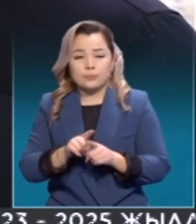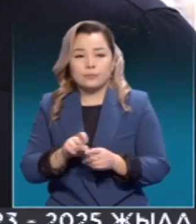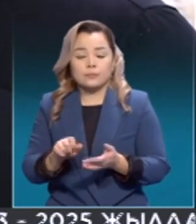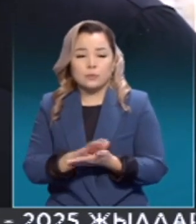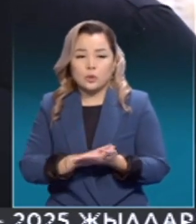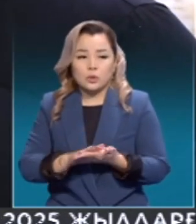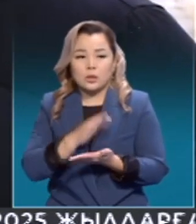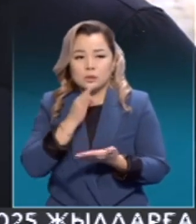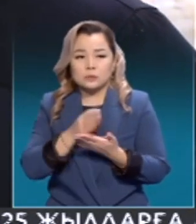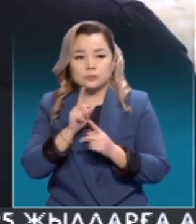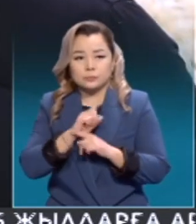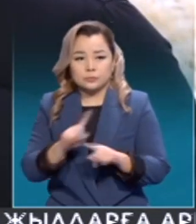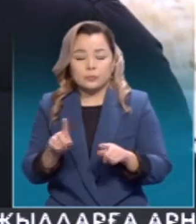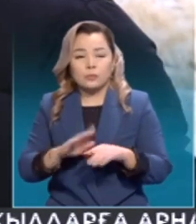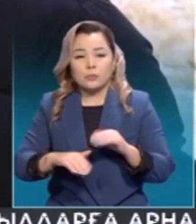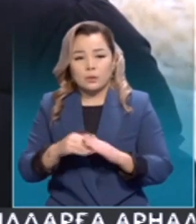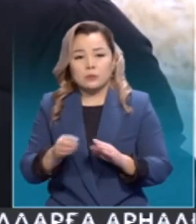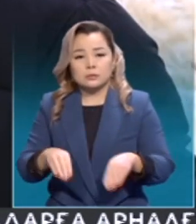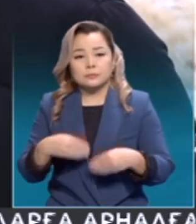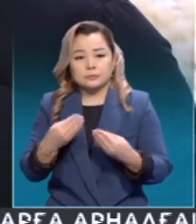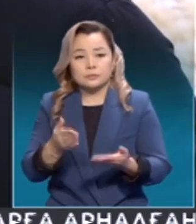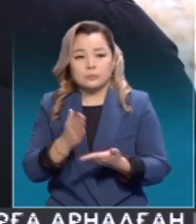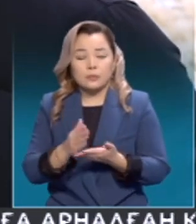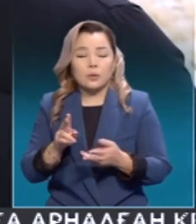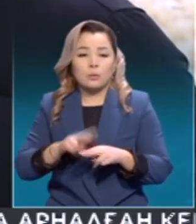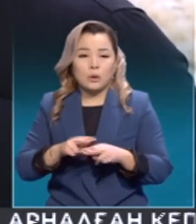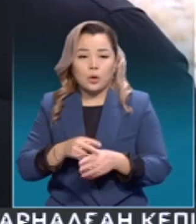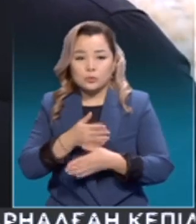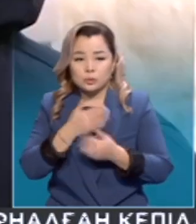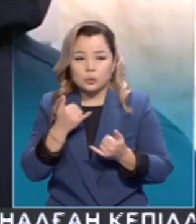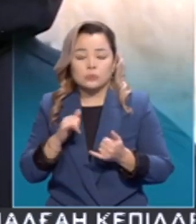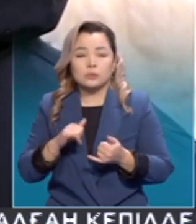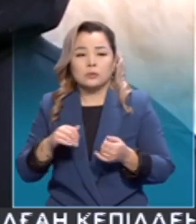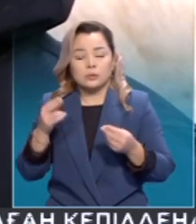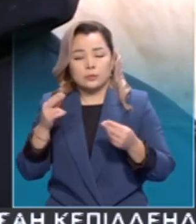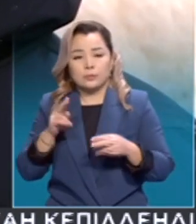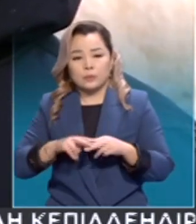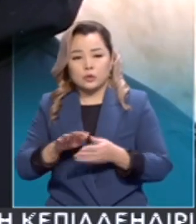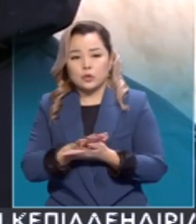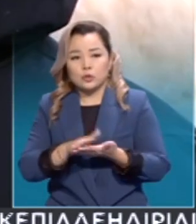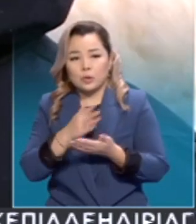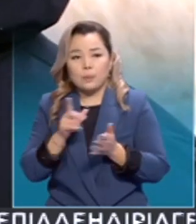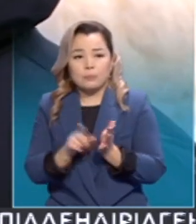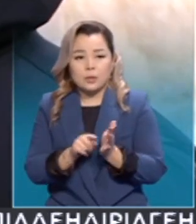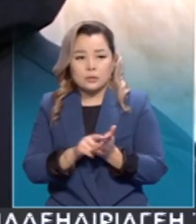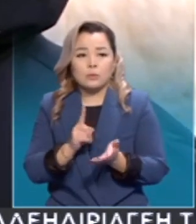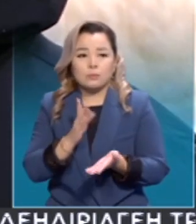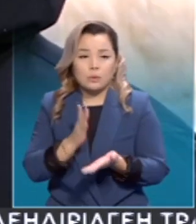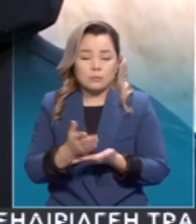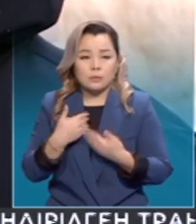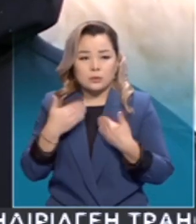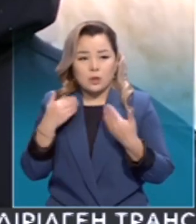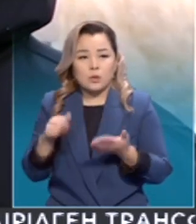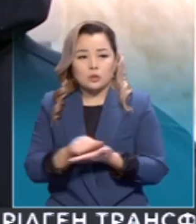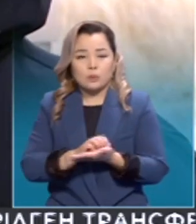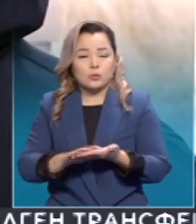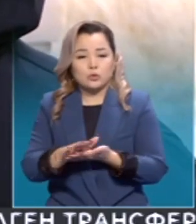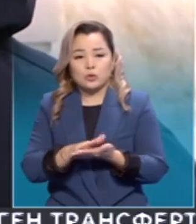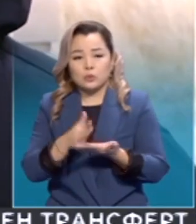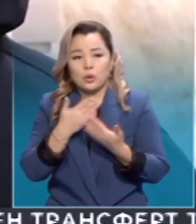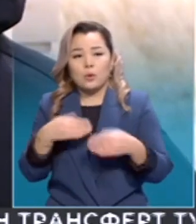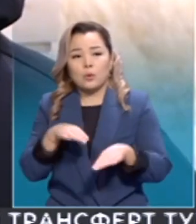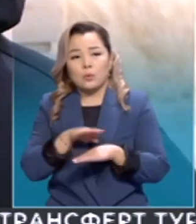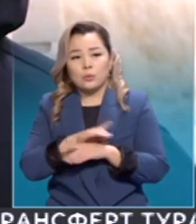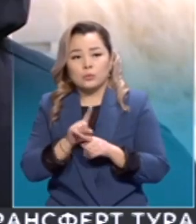шығармаймыз. Сонда да қолдарына ұстатып кеттім. Енді паспорт та жоқ, куәлік та жоқ. Пенсиялары бар, несі бар, мен дымда білмеймін. Енді қолымда документ жоқ қой. Өлді